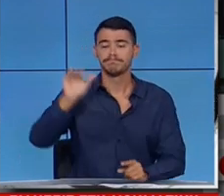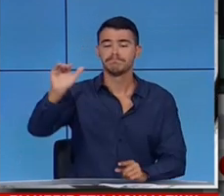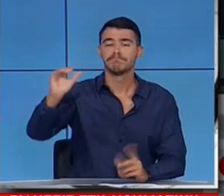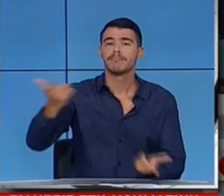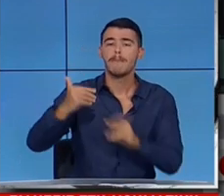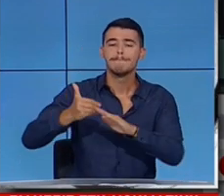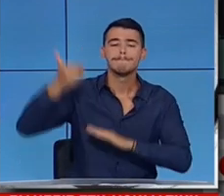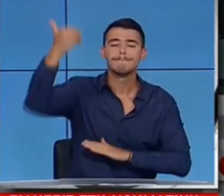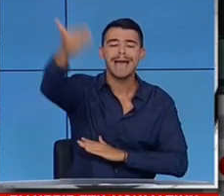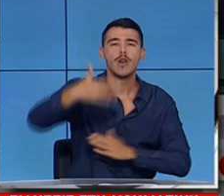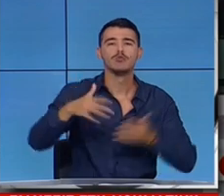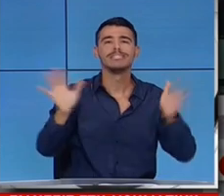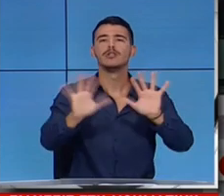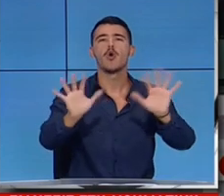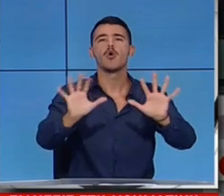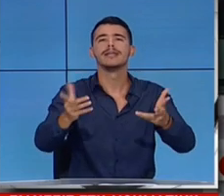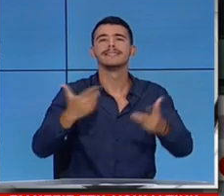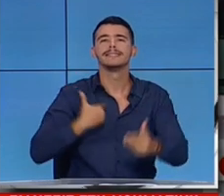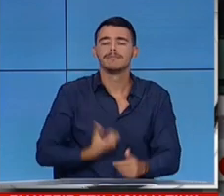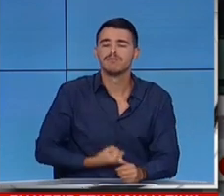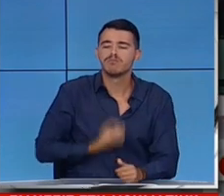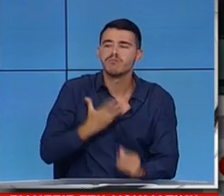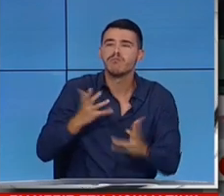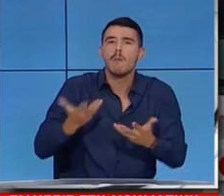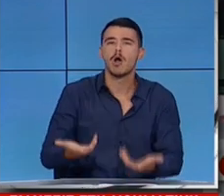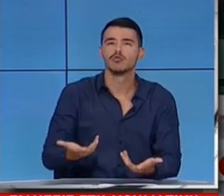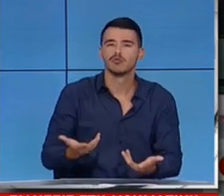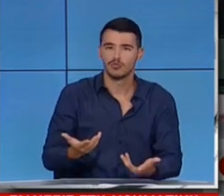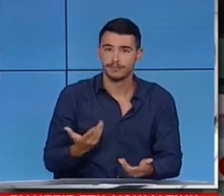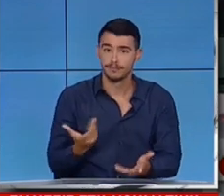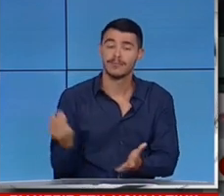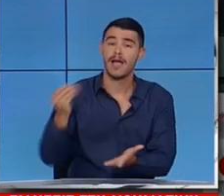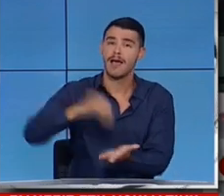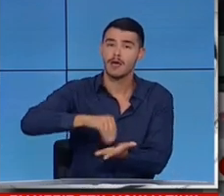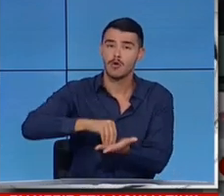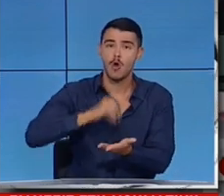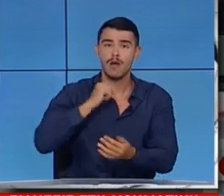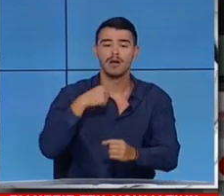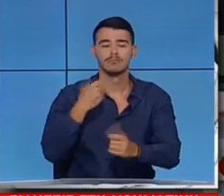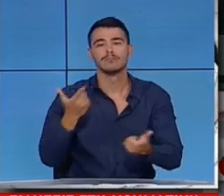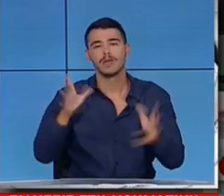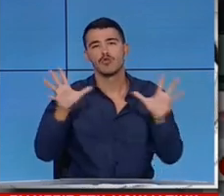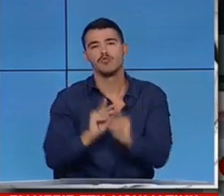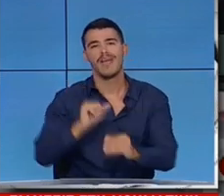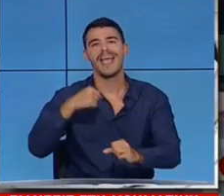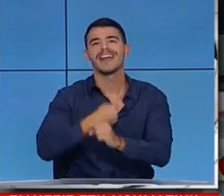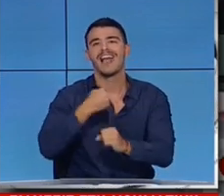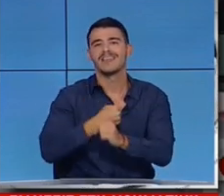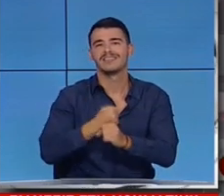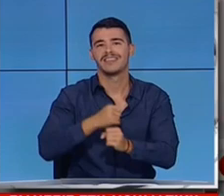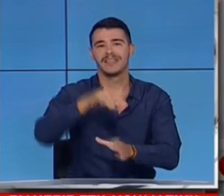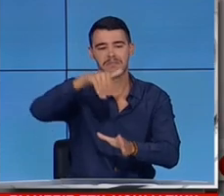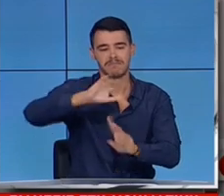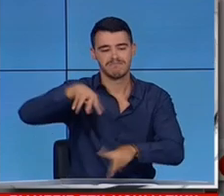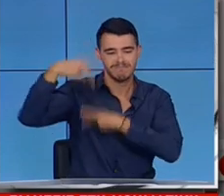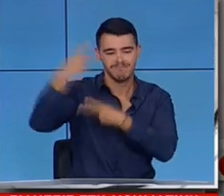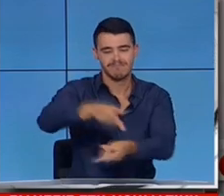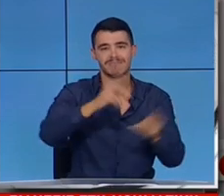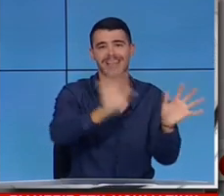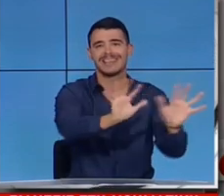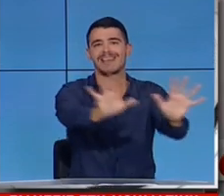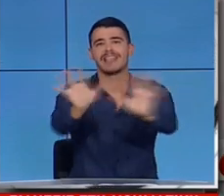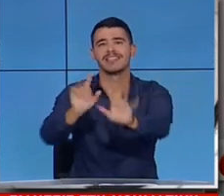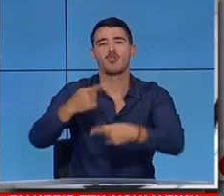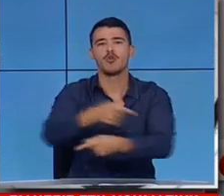να αντιμετωπίσετε σημαντικά θέματα όπως είναι το εργασιακό? Είναι γνωστό ότι ο χώρος μας είναι τσακισμένος. Κοιτάξτε, ο νόμος αυτός